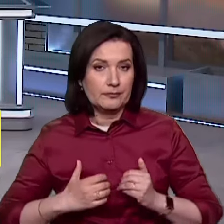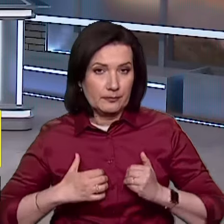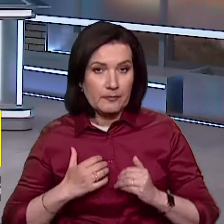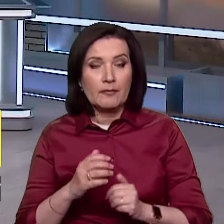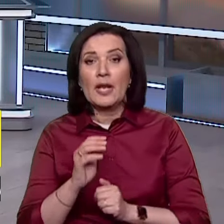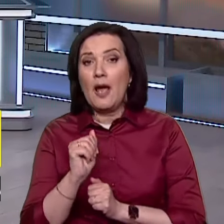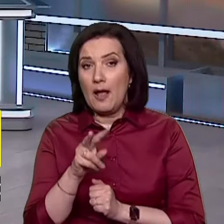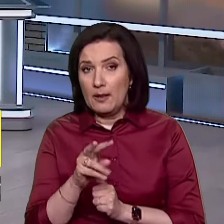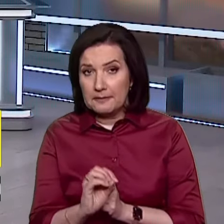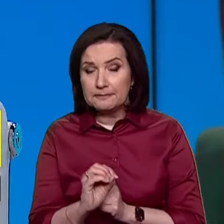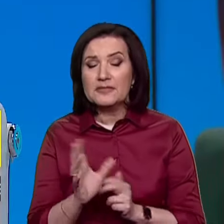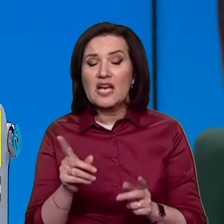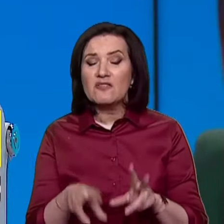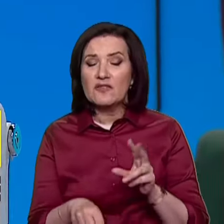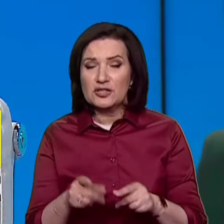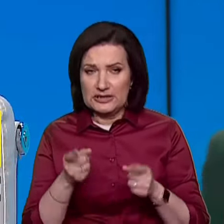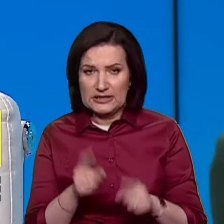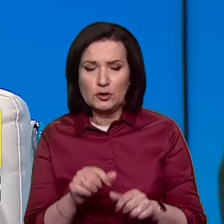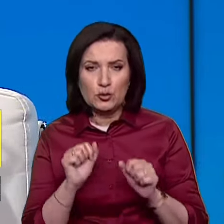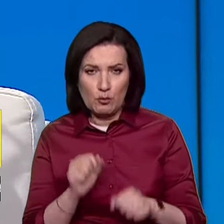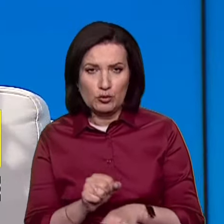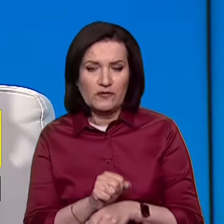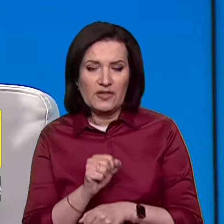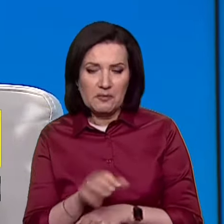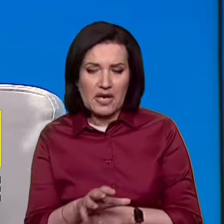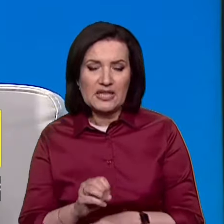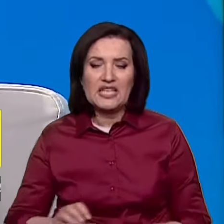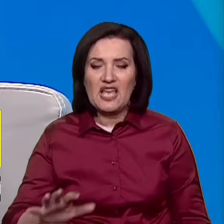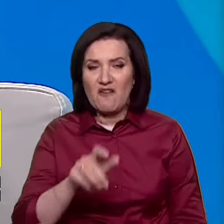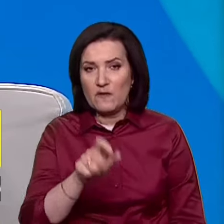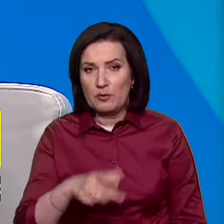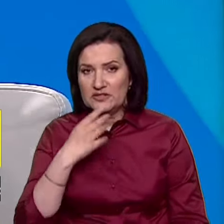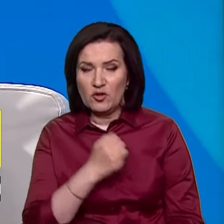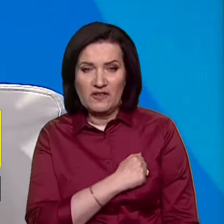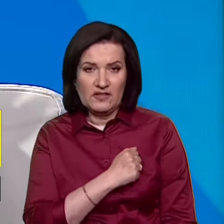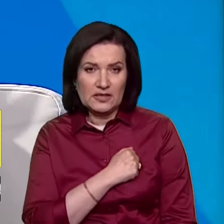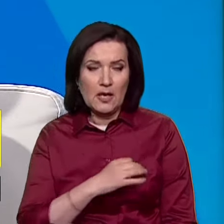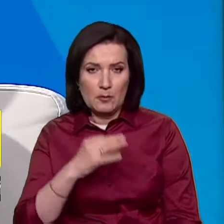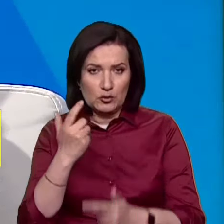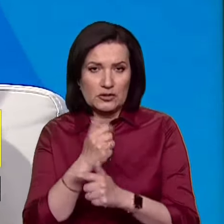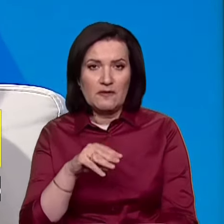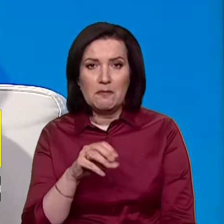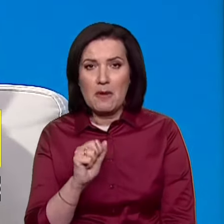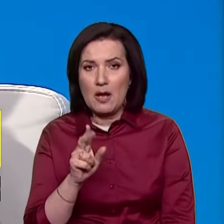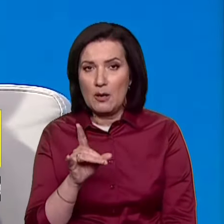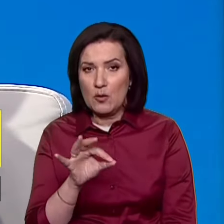Але менш з тим. Як вважаєте, чи дійсно можуть відправити європейці свої війська, про що заявив